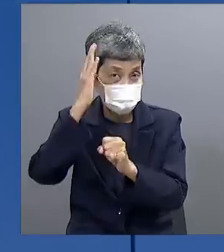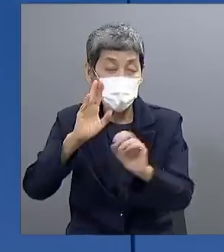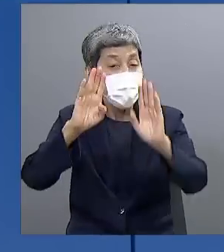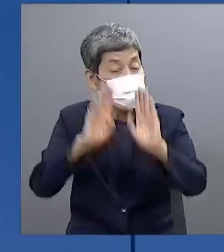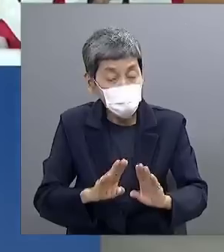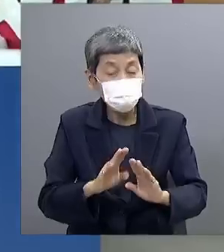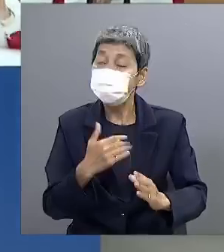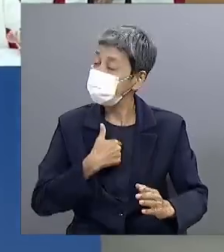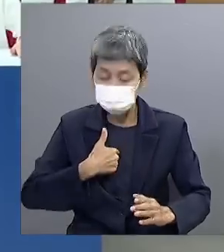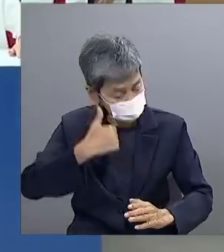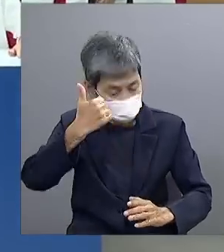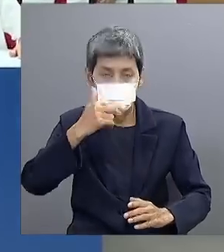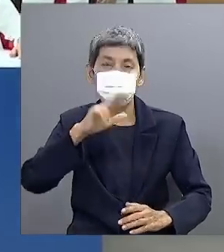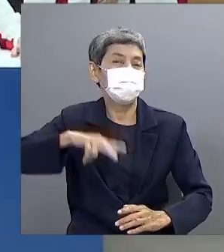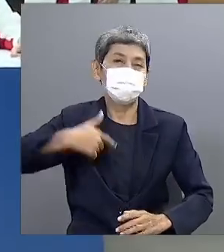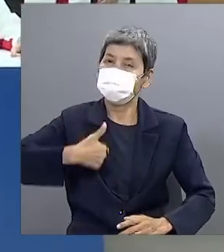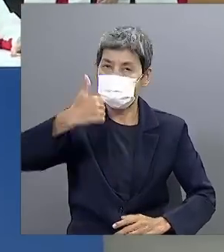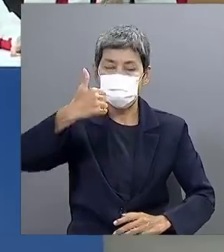ค่ะ